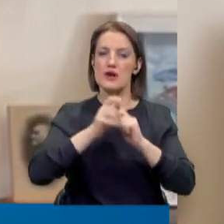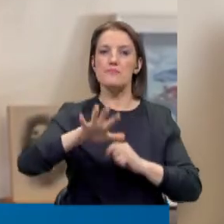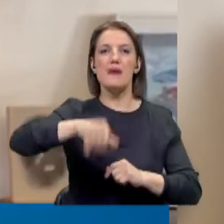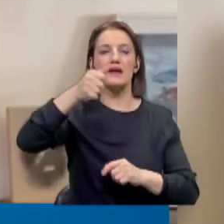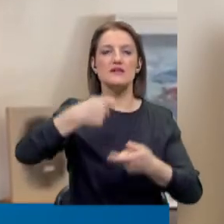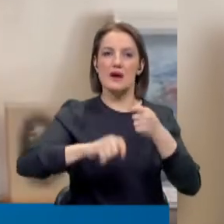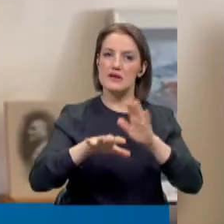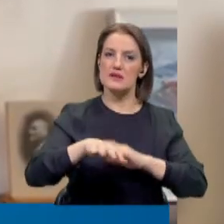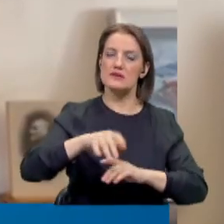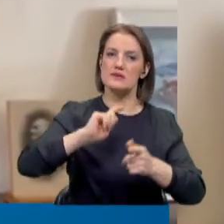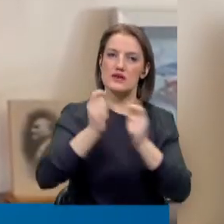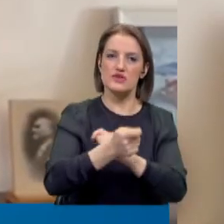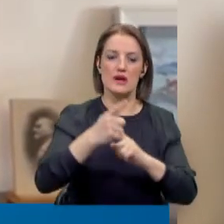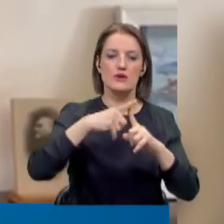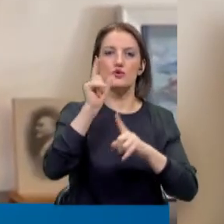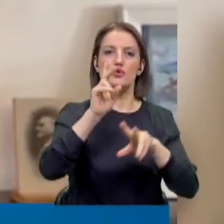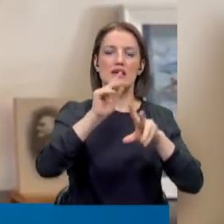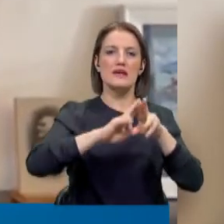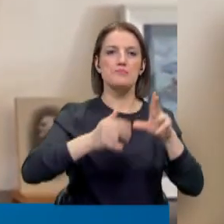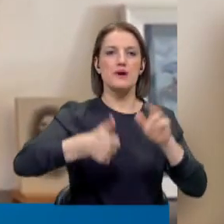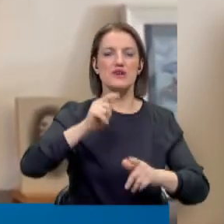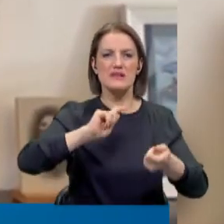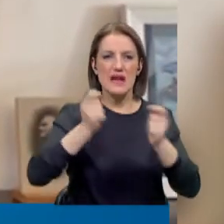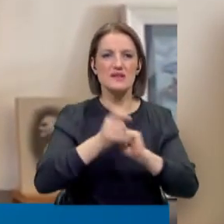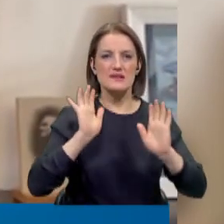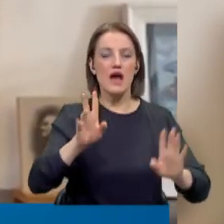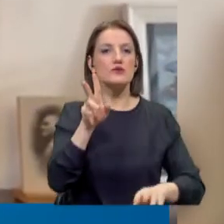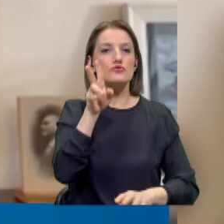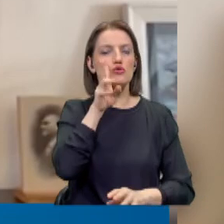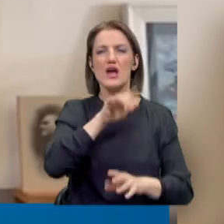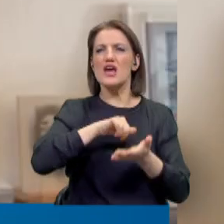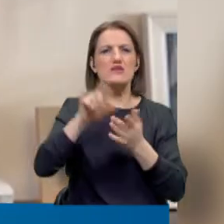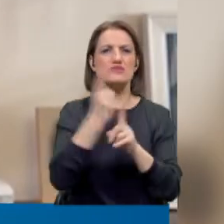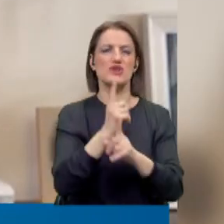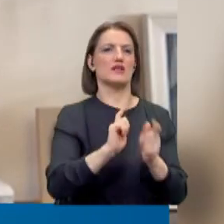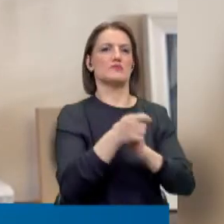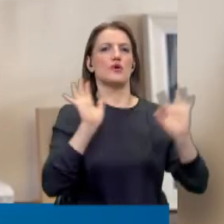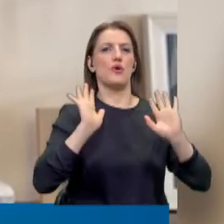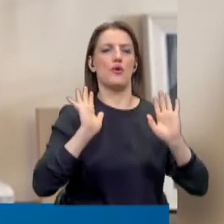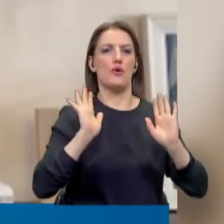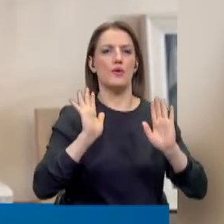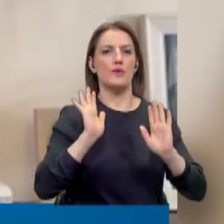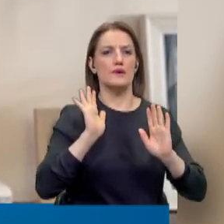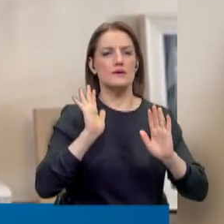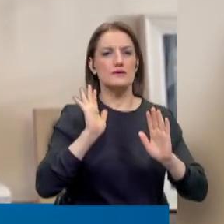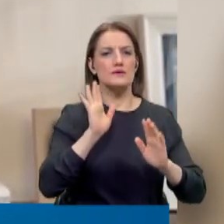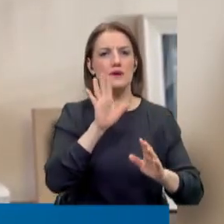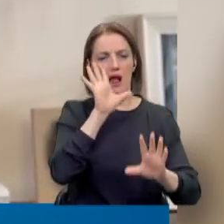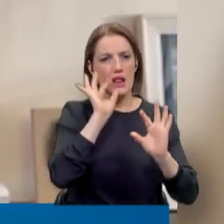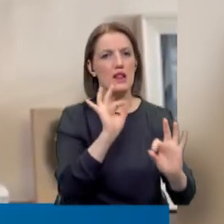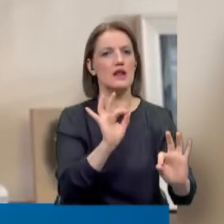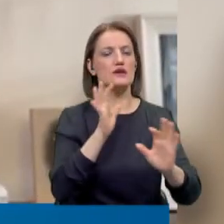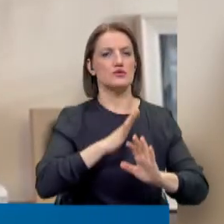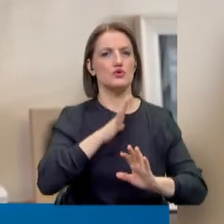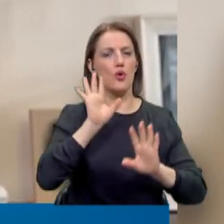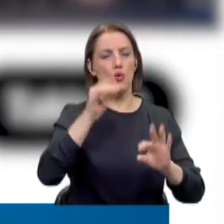Merkez Bankası değilse başlığında ise Sonuçta hiçbir şey değişmeyecek ya kat değil Sadakat istiyor